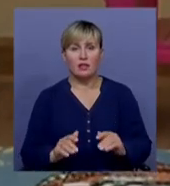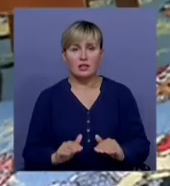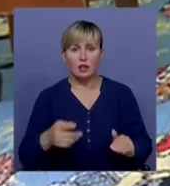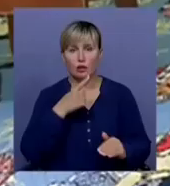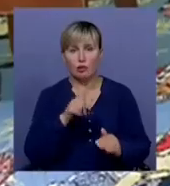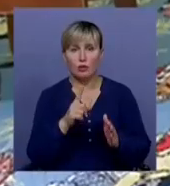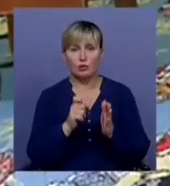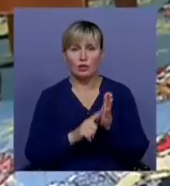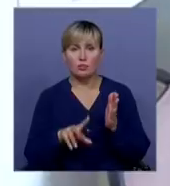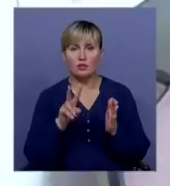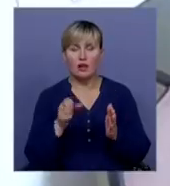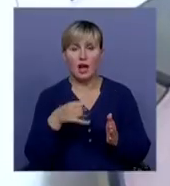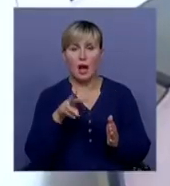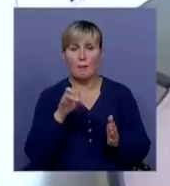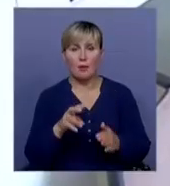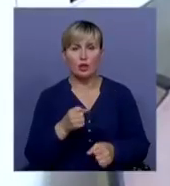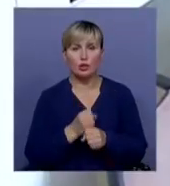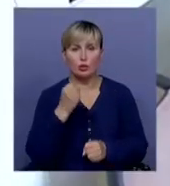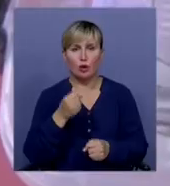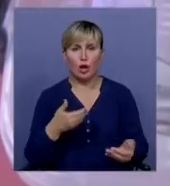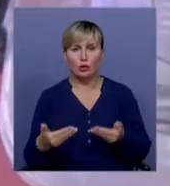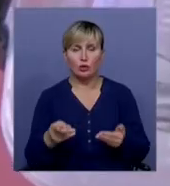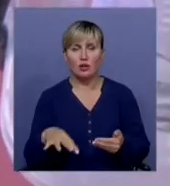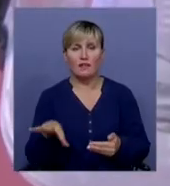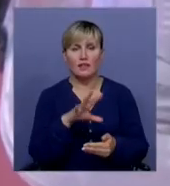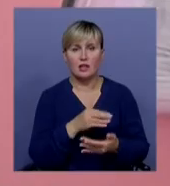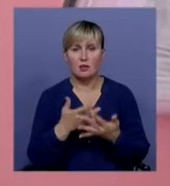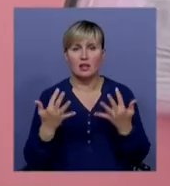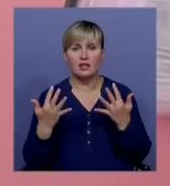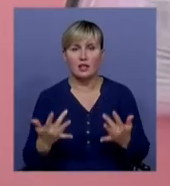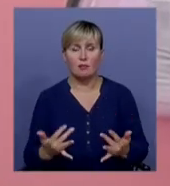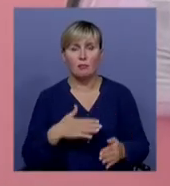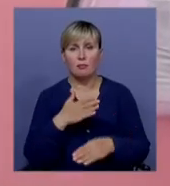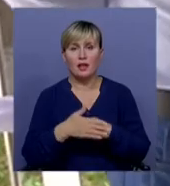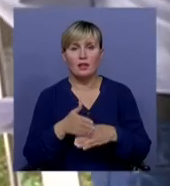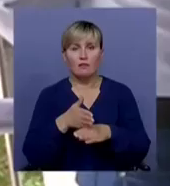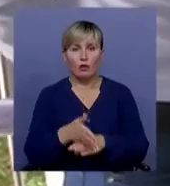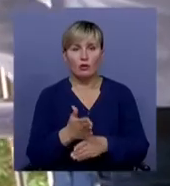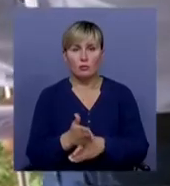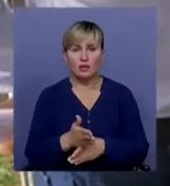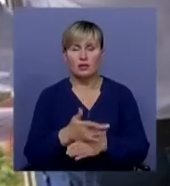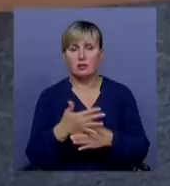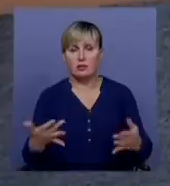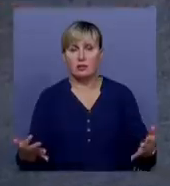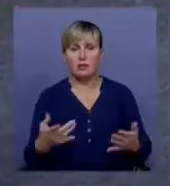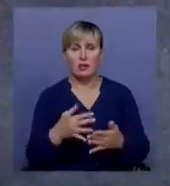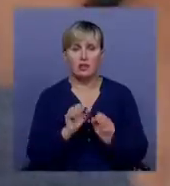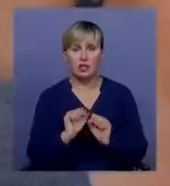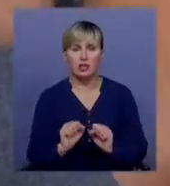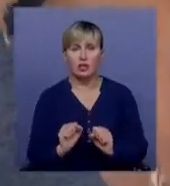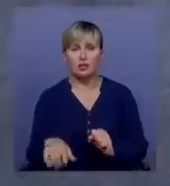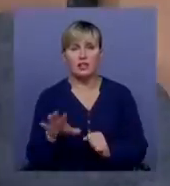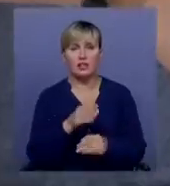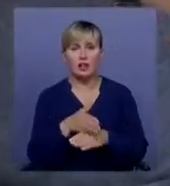номер 172 Айман Нурасилова строго относится ко всем санитарным требованиям. Перед входом разложен весь ассортимент средств защиты.